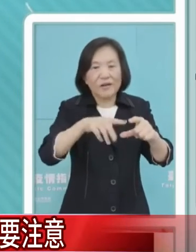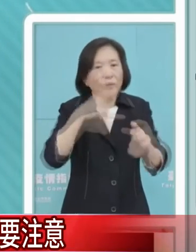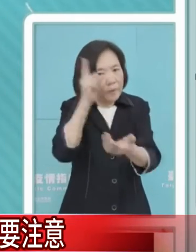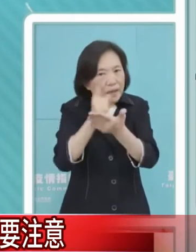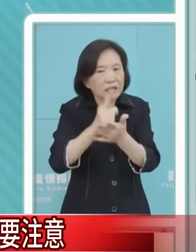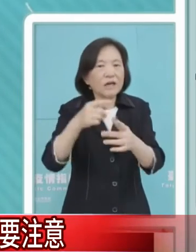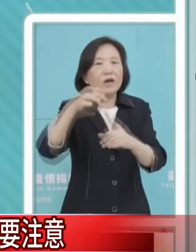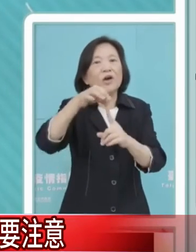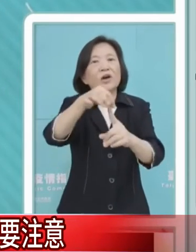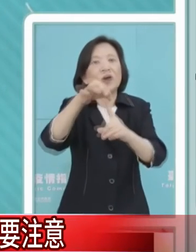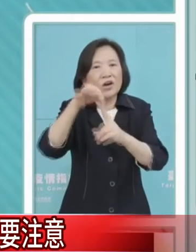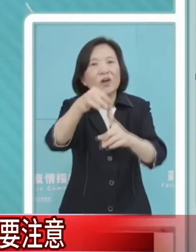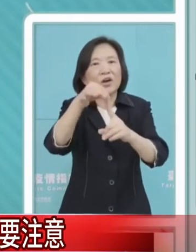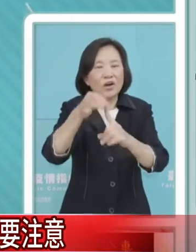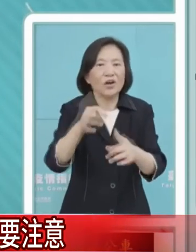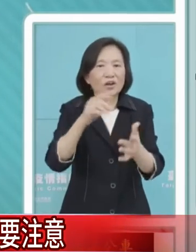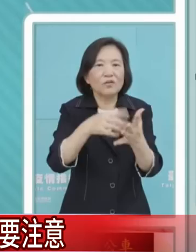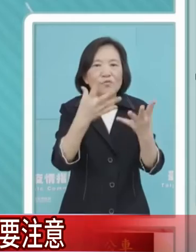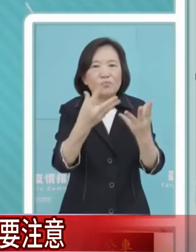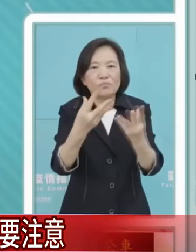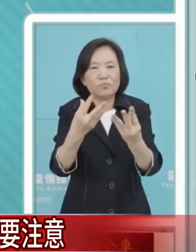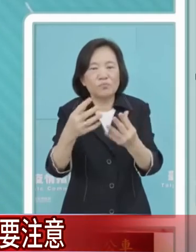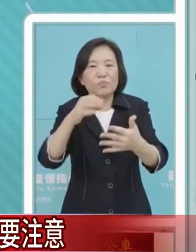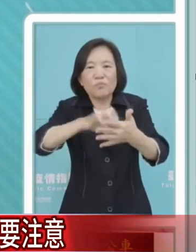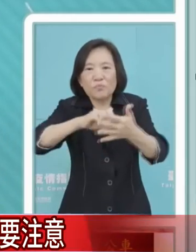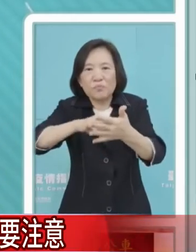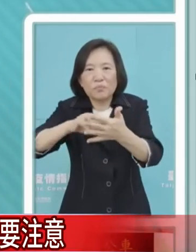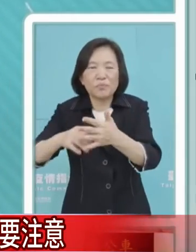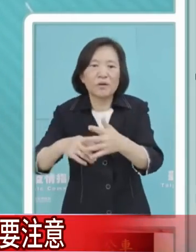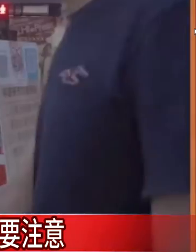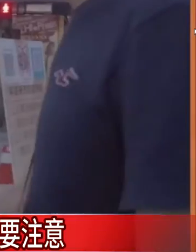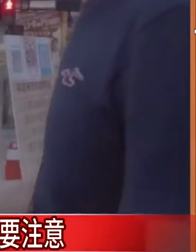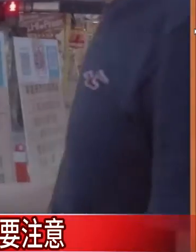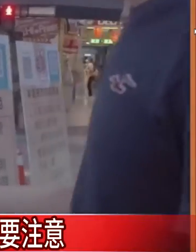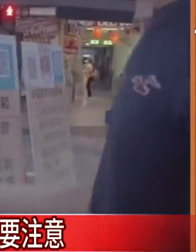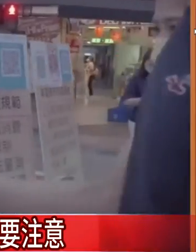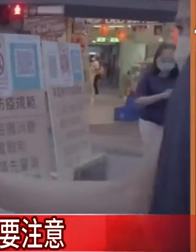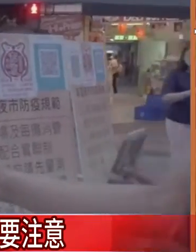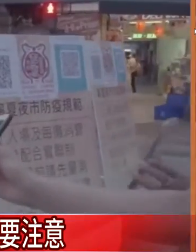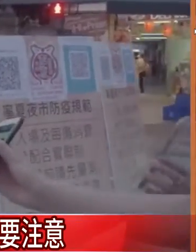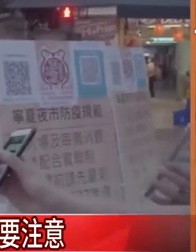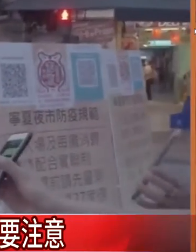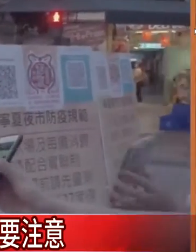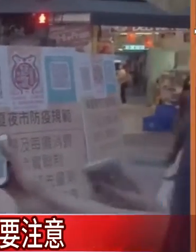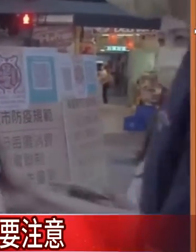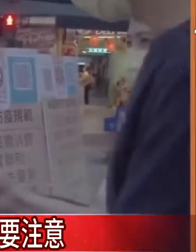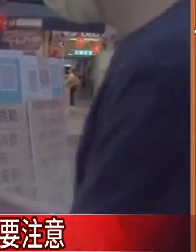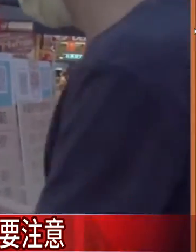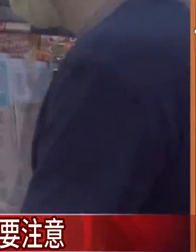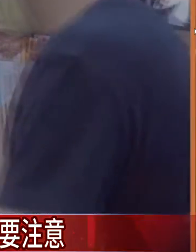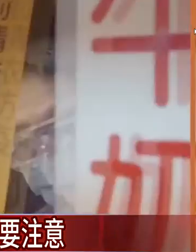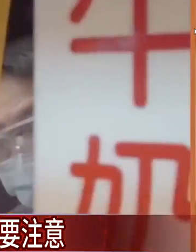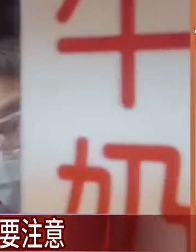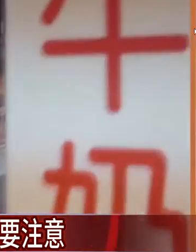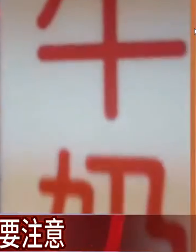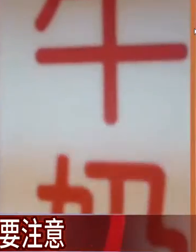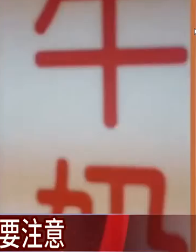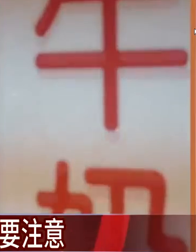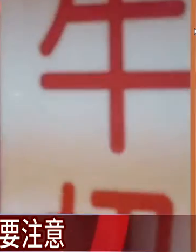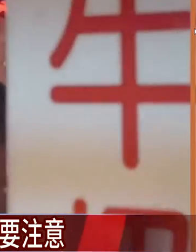坐公车，哦，坐到最后12月，就问家里说，欸，要买什么东西，我去市场买一买。所以他这对那个刺